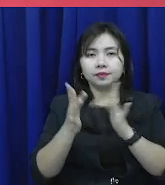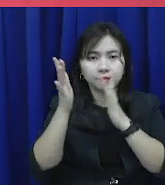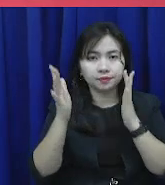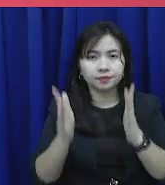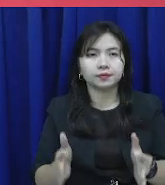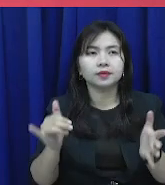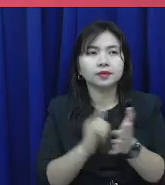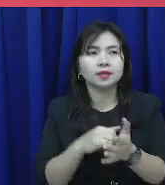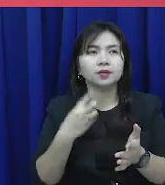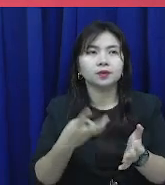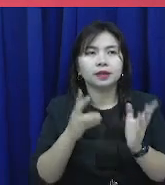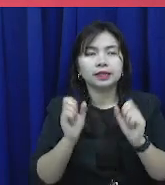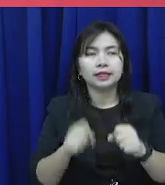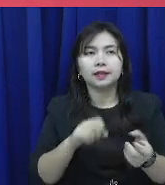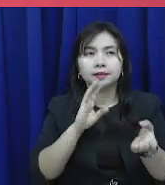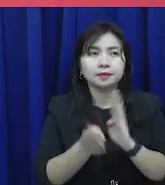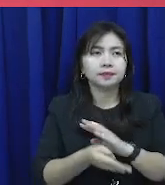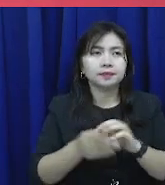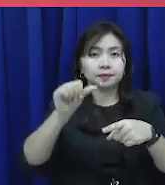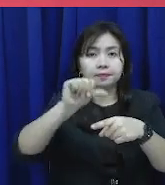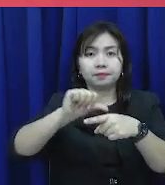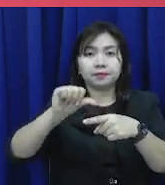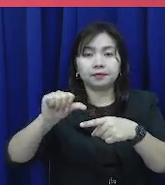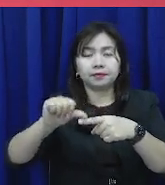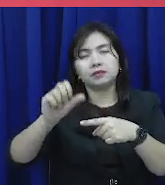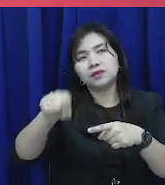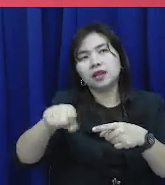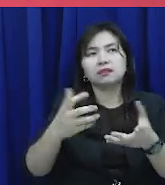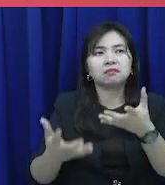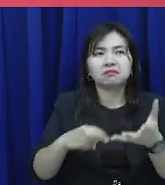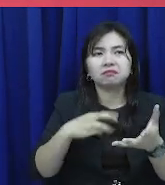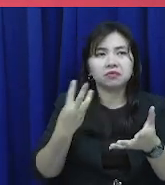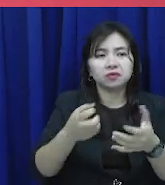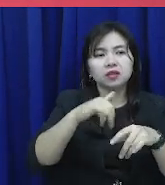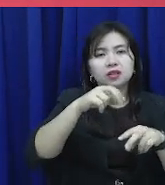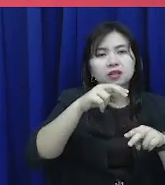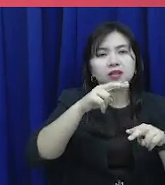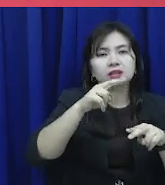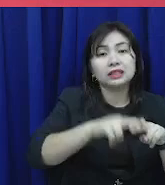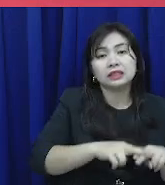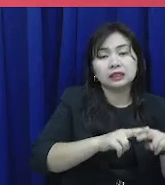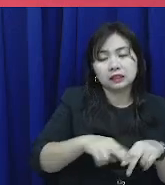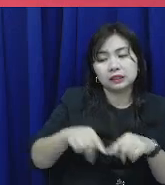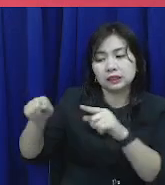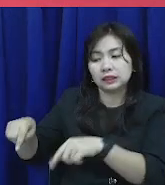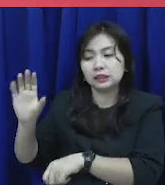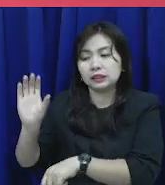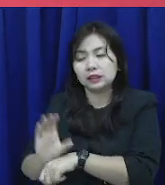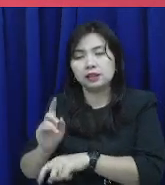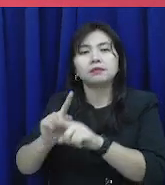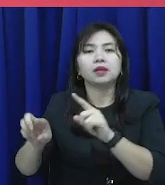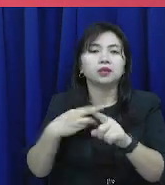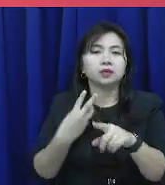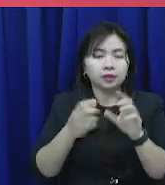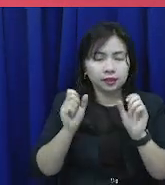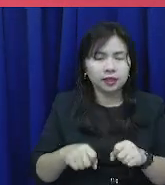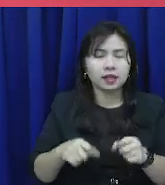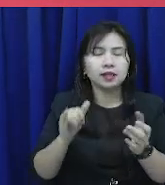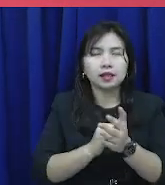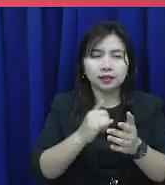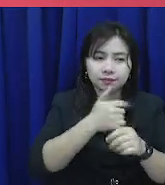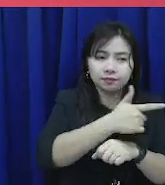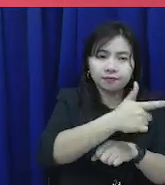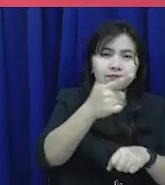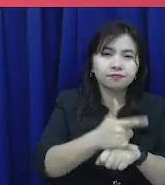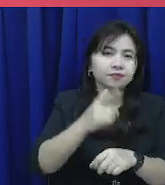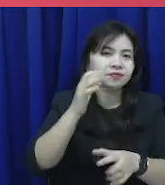that we can be the seed na kung saan Yes nakaupo nga tayo sa loob ng auditorium but we can be that ground na kung saan if we're not